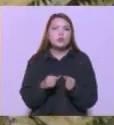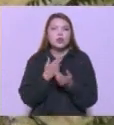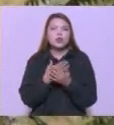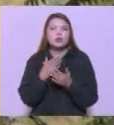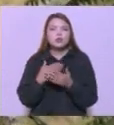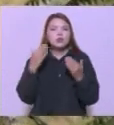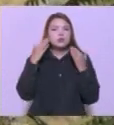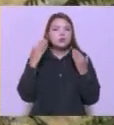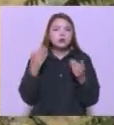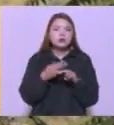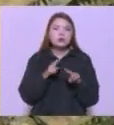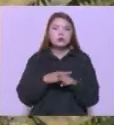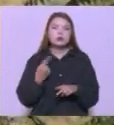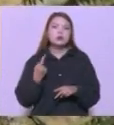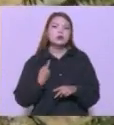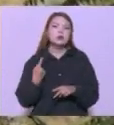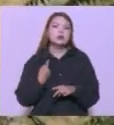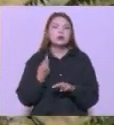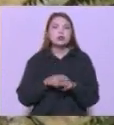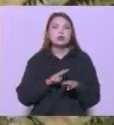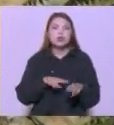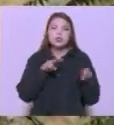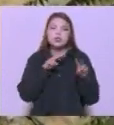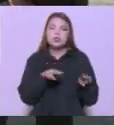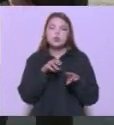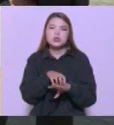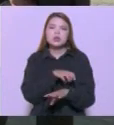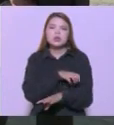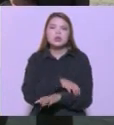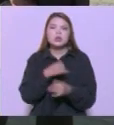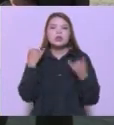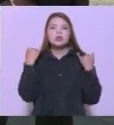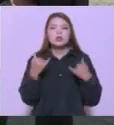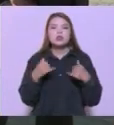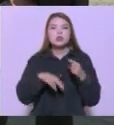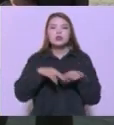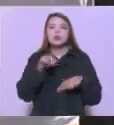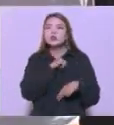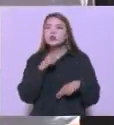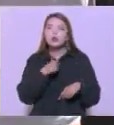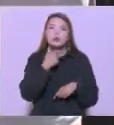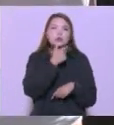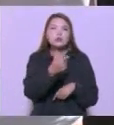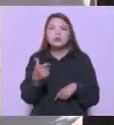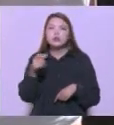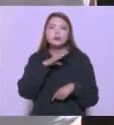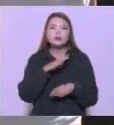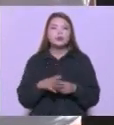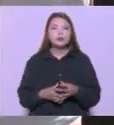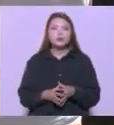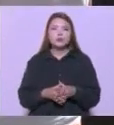деген Аманат партиясы жанындағы партиялық бақылау комиссиясы бүгін құрылыс басында болып мониторинг жүргізді.